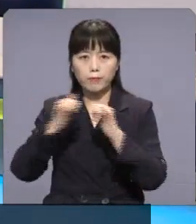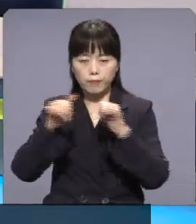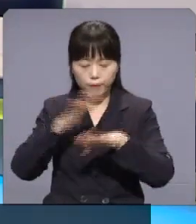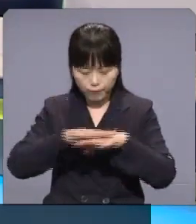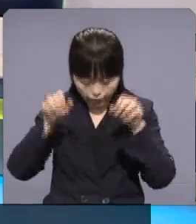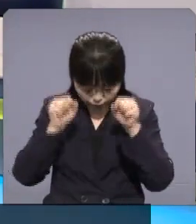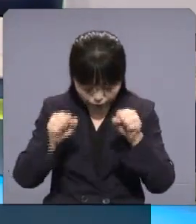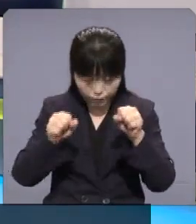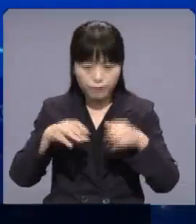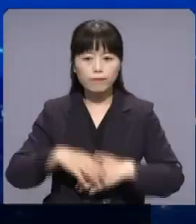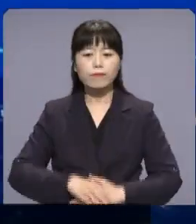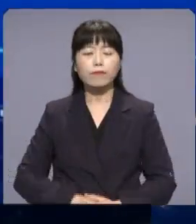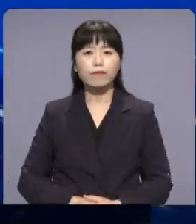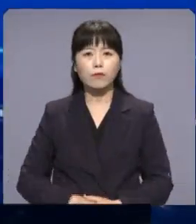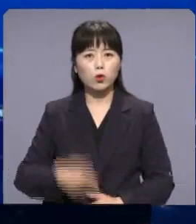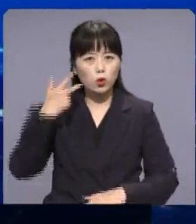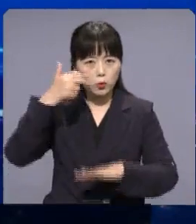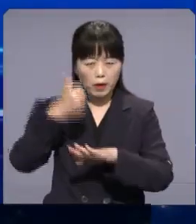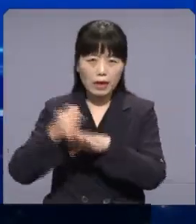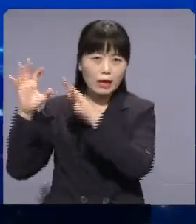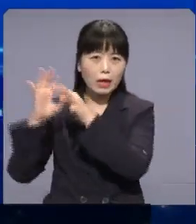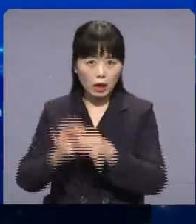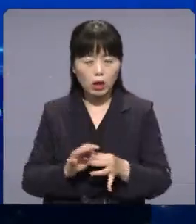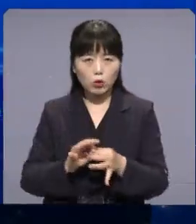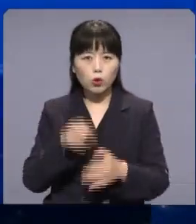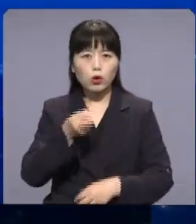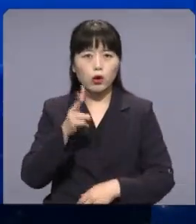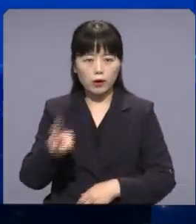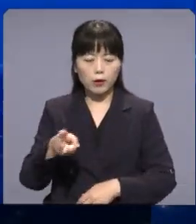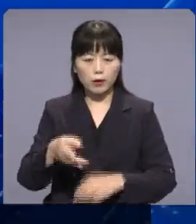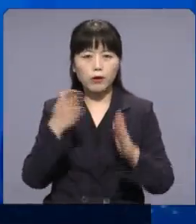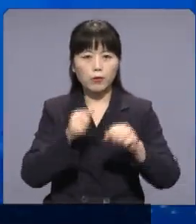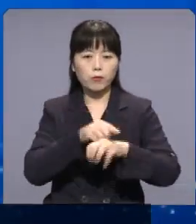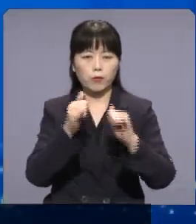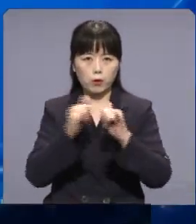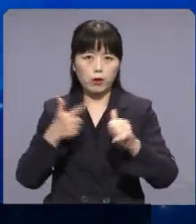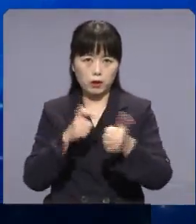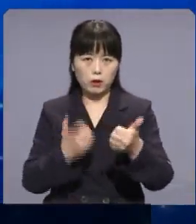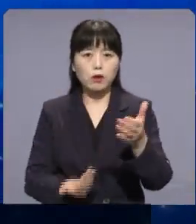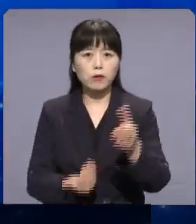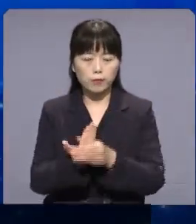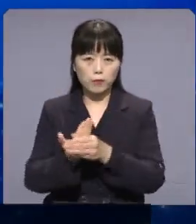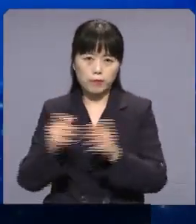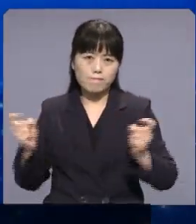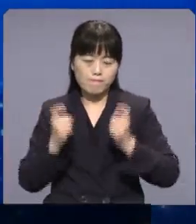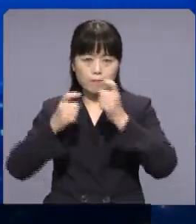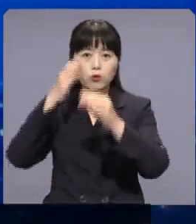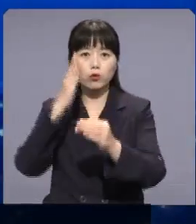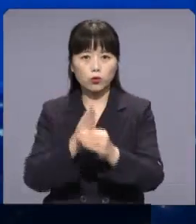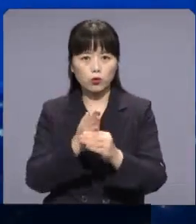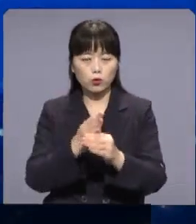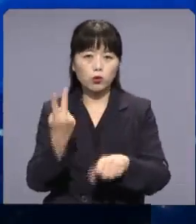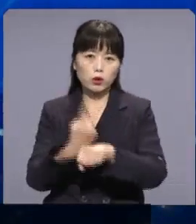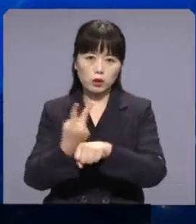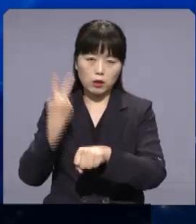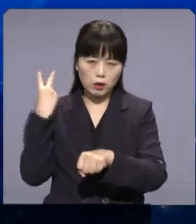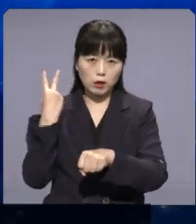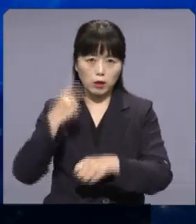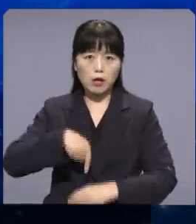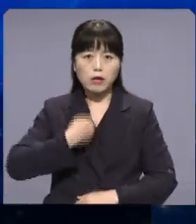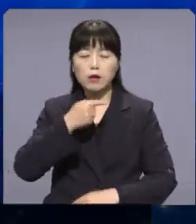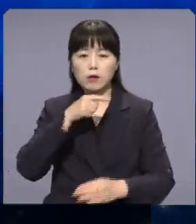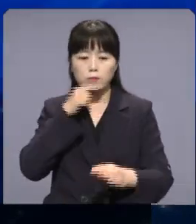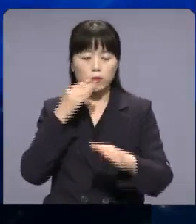안녕하세요. 오십시오. 네, 주말 내내 여야가 서해 공무원 피격 사건을 놓고 공방을 이어갔습니다. 2년 전에는